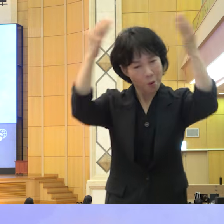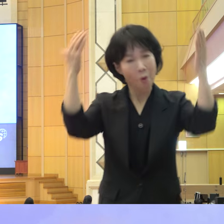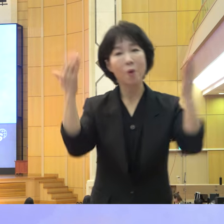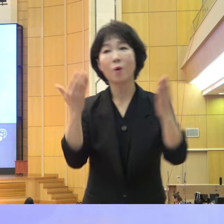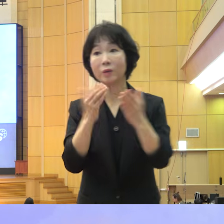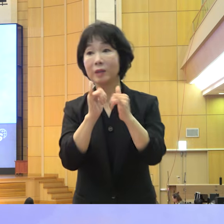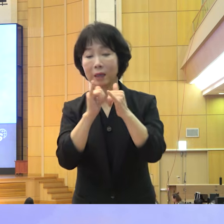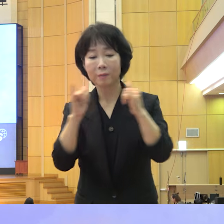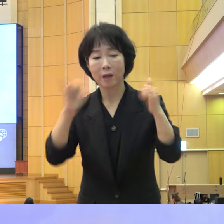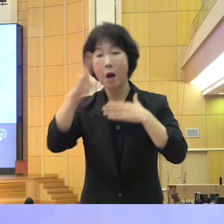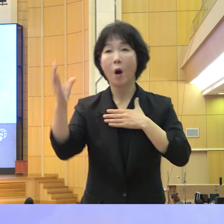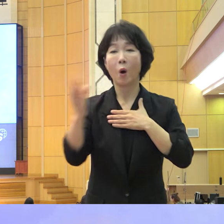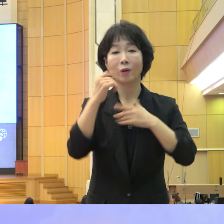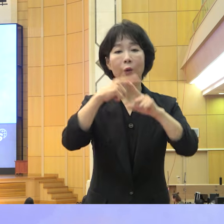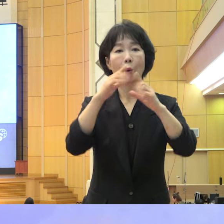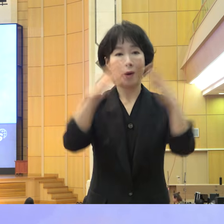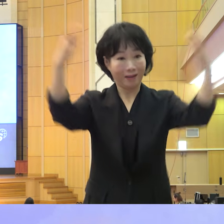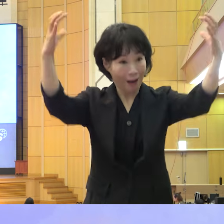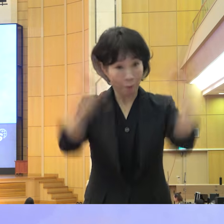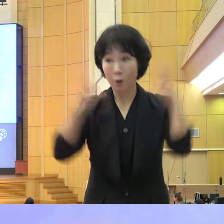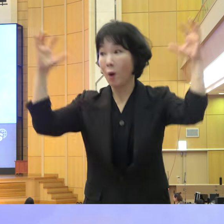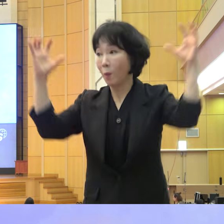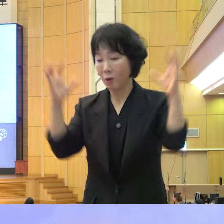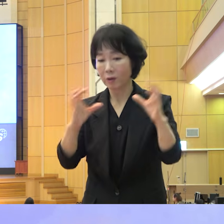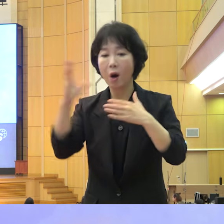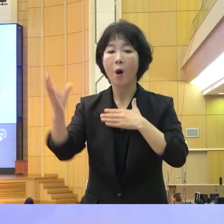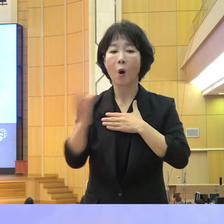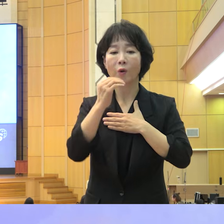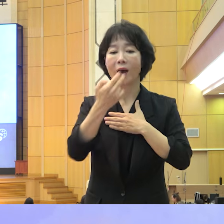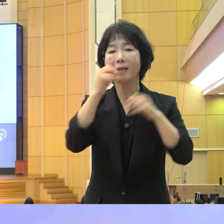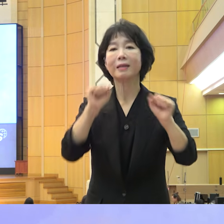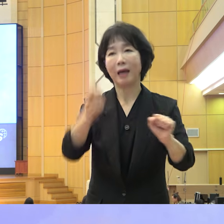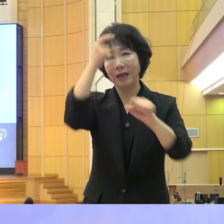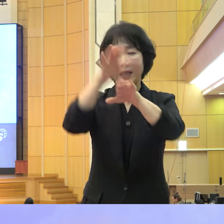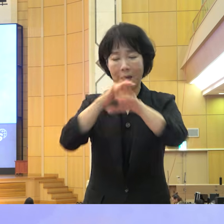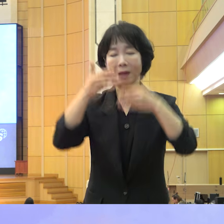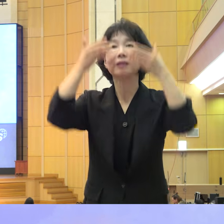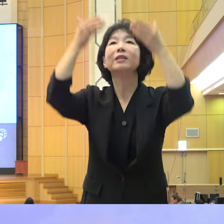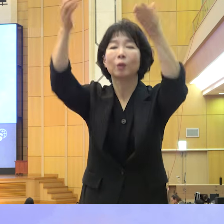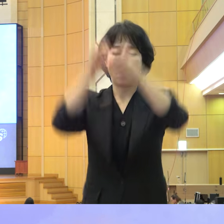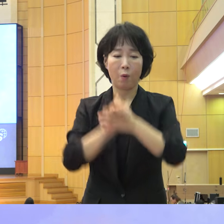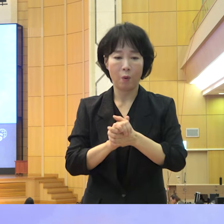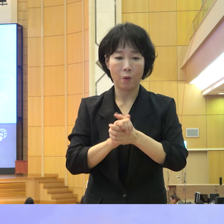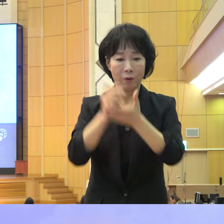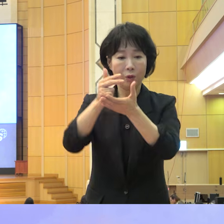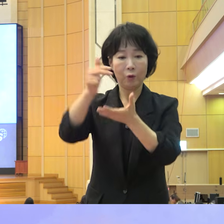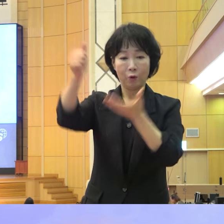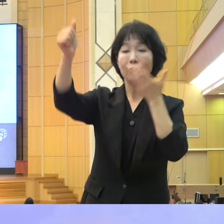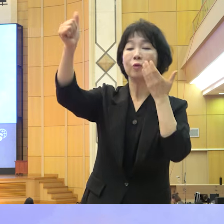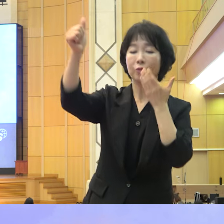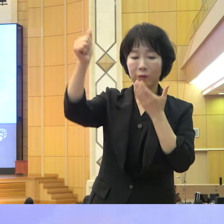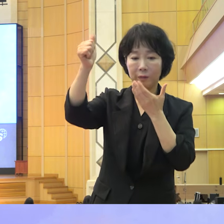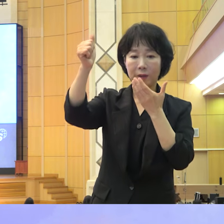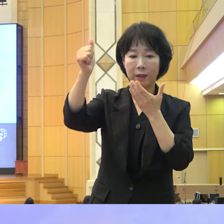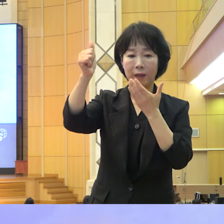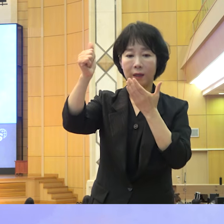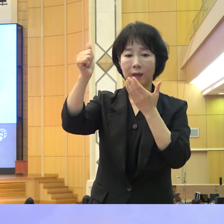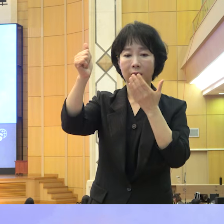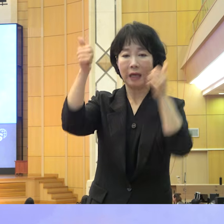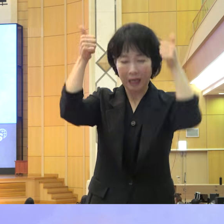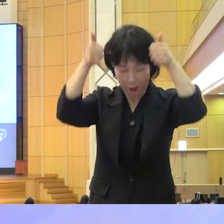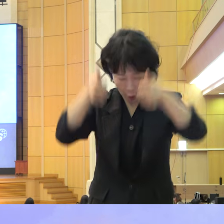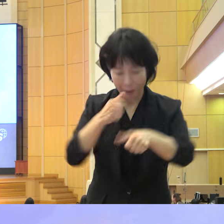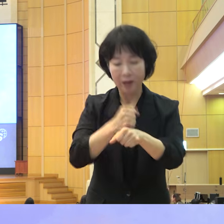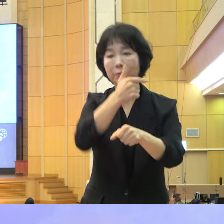다 거룩한 성전에 나와서 거룩한 산제사 영적 예배로 주님께 경배하게